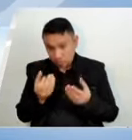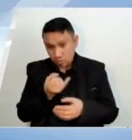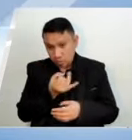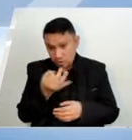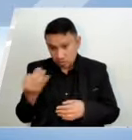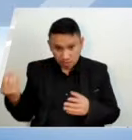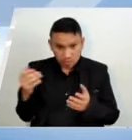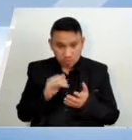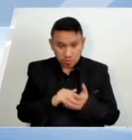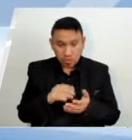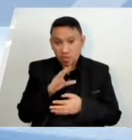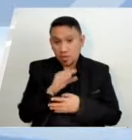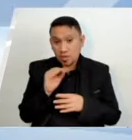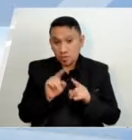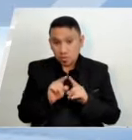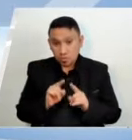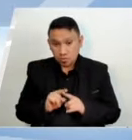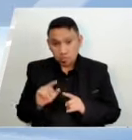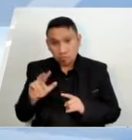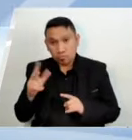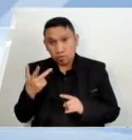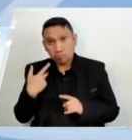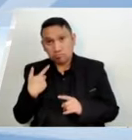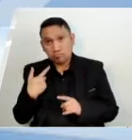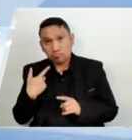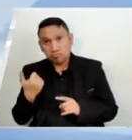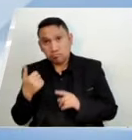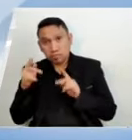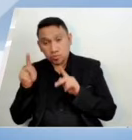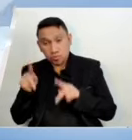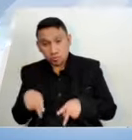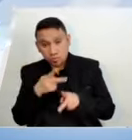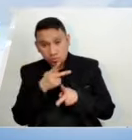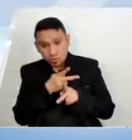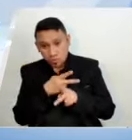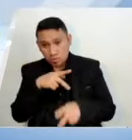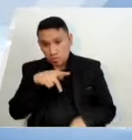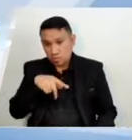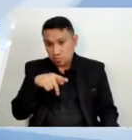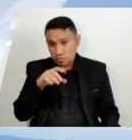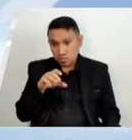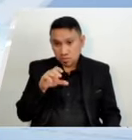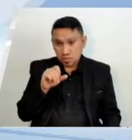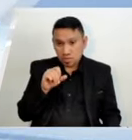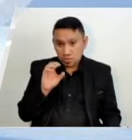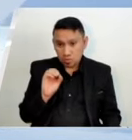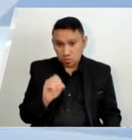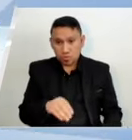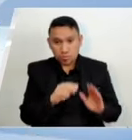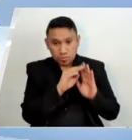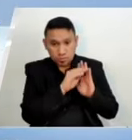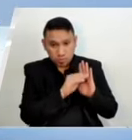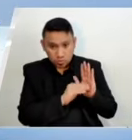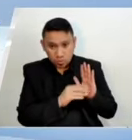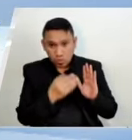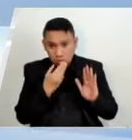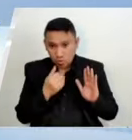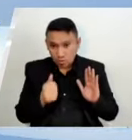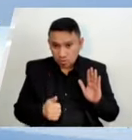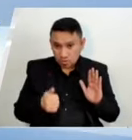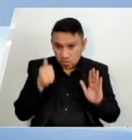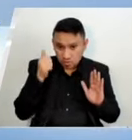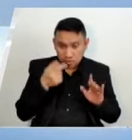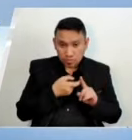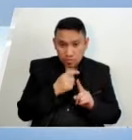rin daw na nagbabantay agag may loto drop isinumite na rin ng PCSO sa senado ang listahan ng mga naka-jackpot sa loto mula July